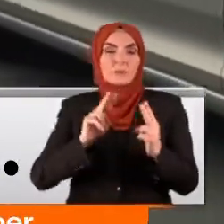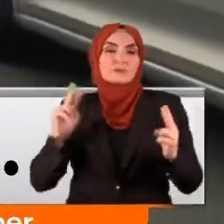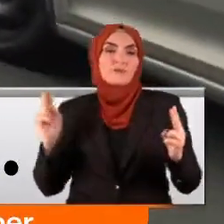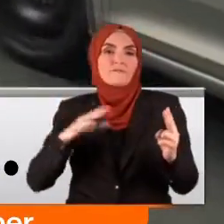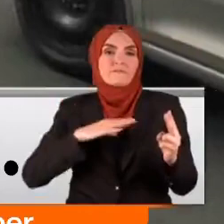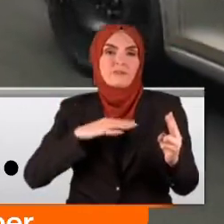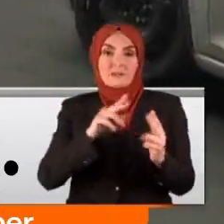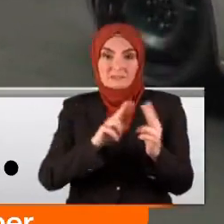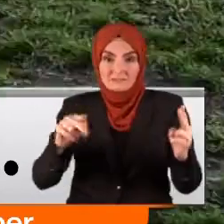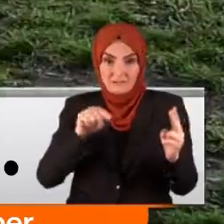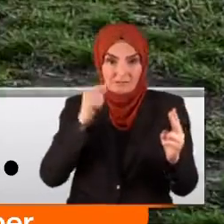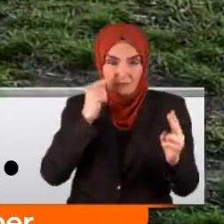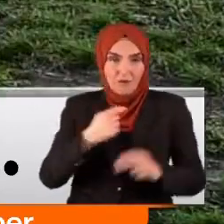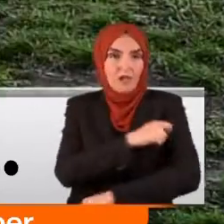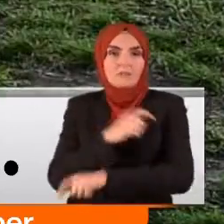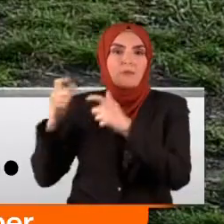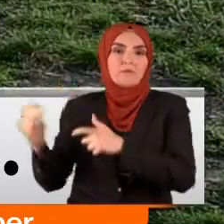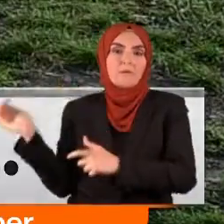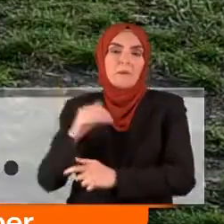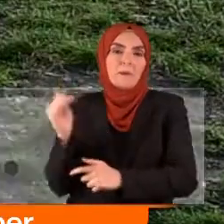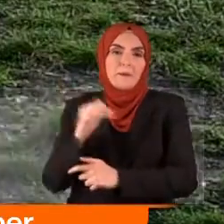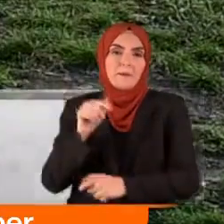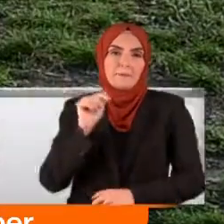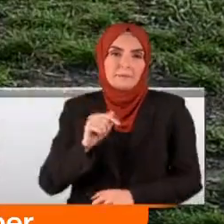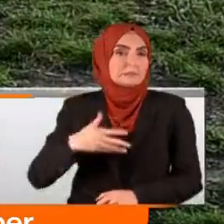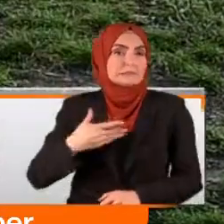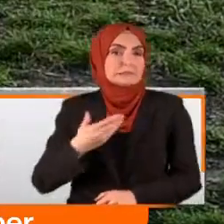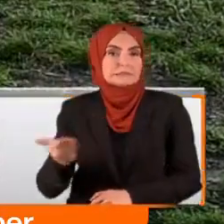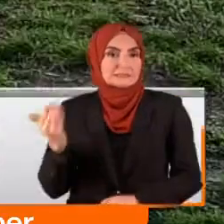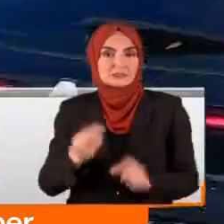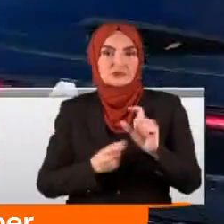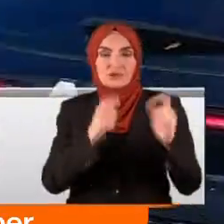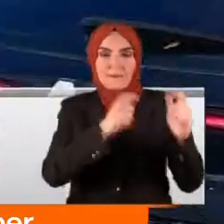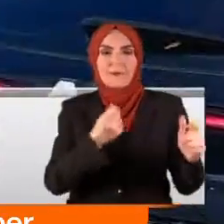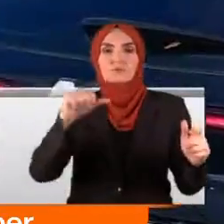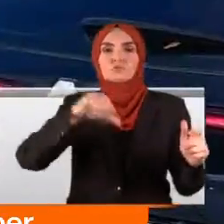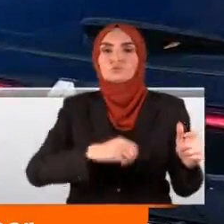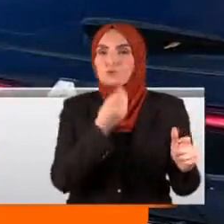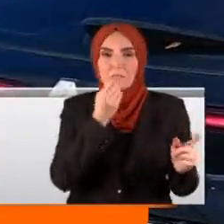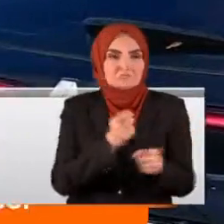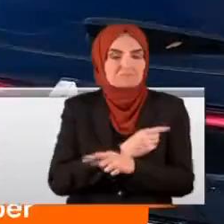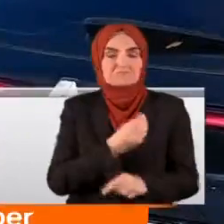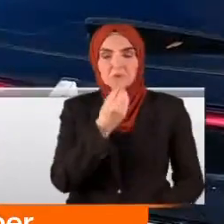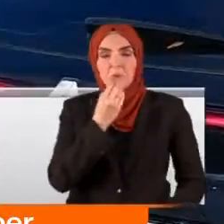de Almanya'dan gelenler. İsteyenler Çekya'da daha uygun olan yemeklerden de tadıyor.